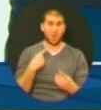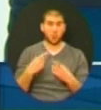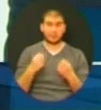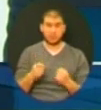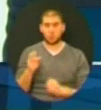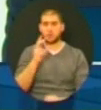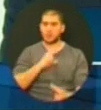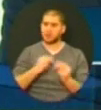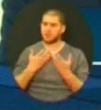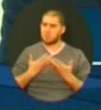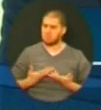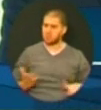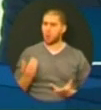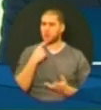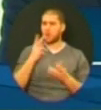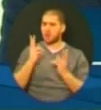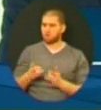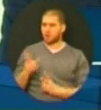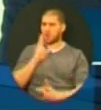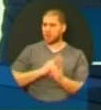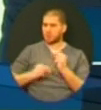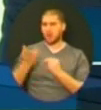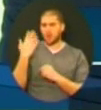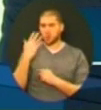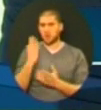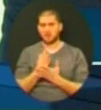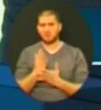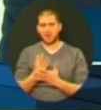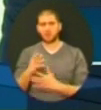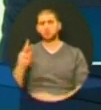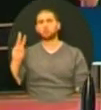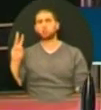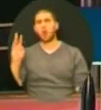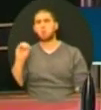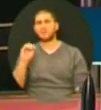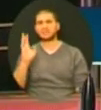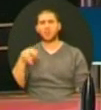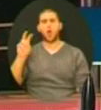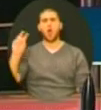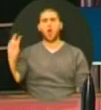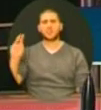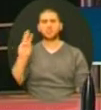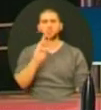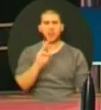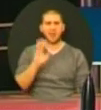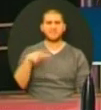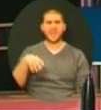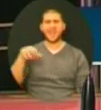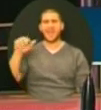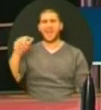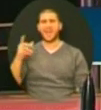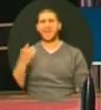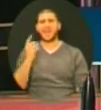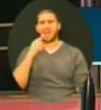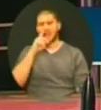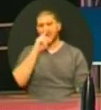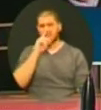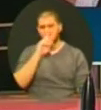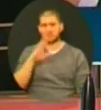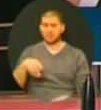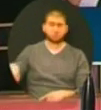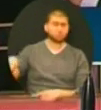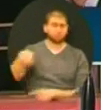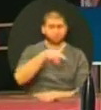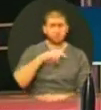איתנו ביתר פתיחות, והוא אמר, פה אפשר לדבר, והיו שם ממופז, דרך אופר שלח, עבור לאלי ישי וחברים נוספים